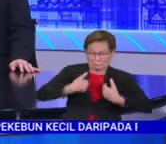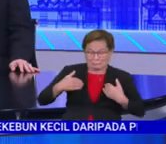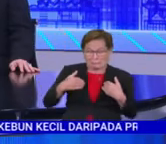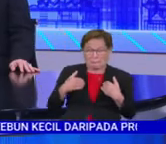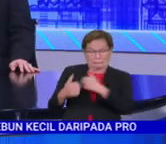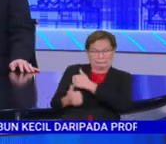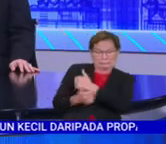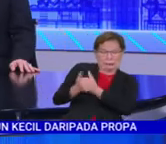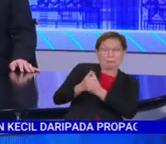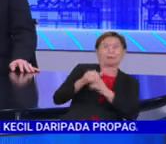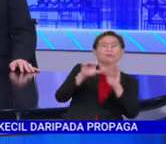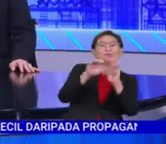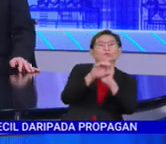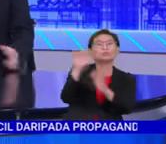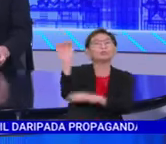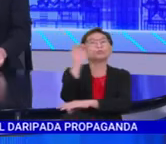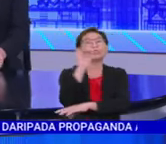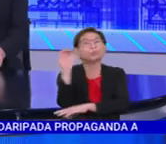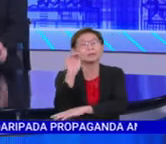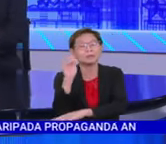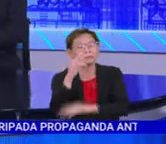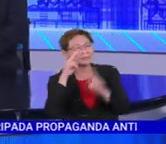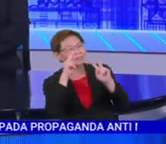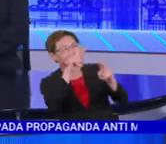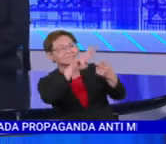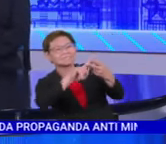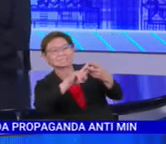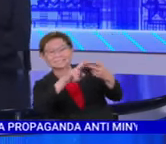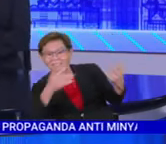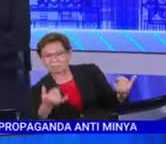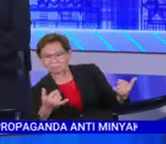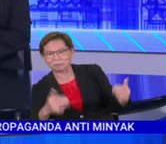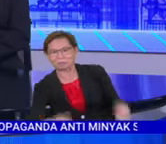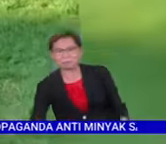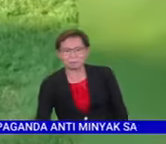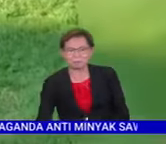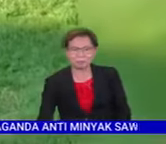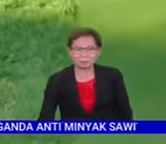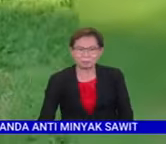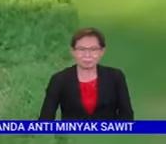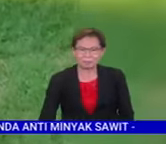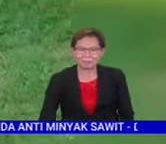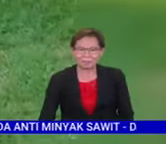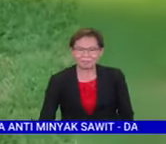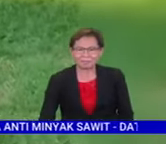berbisa seperti ular. Saksikan hashtag.